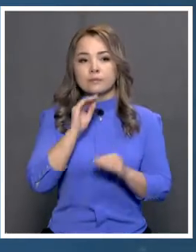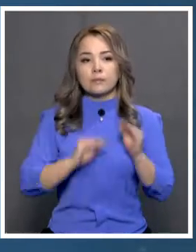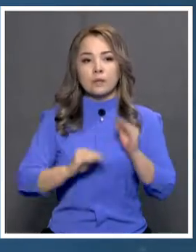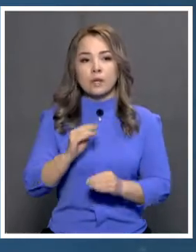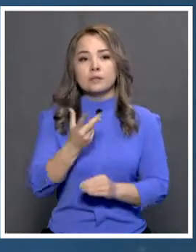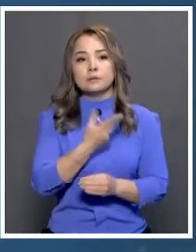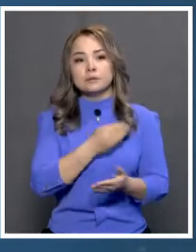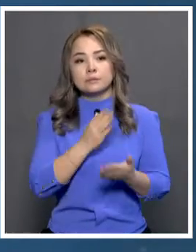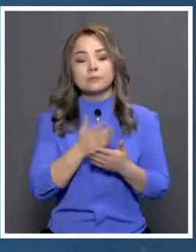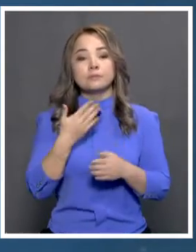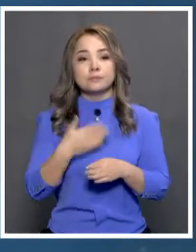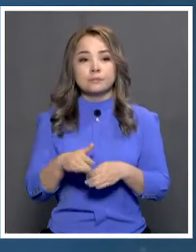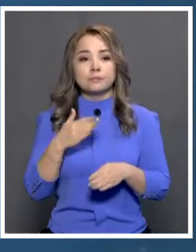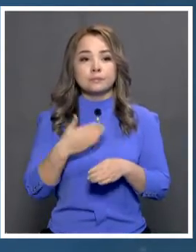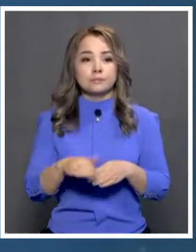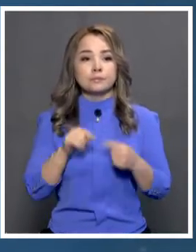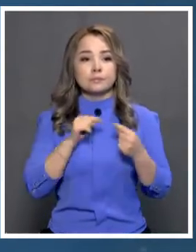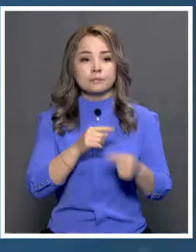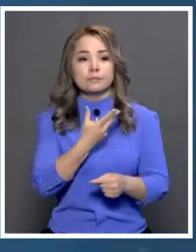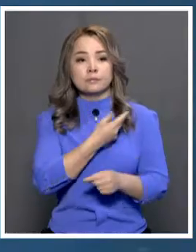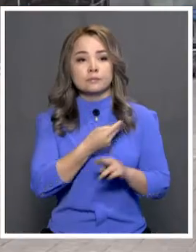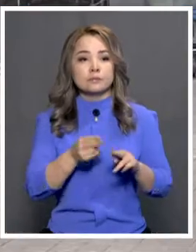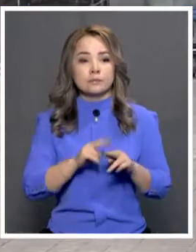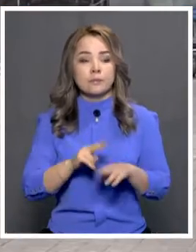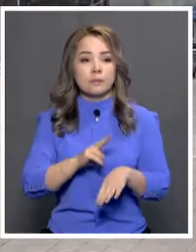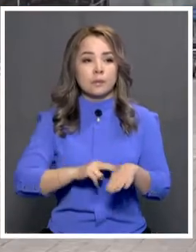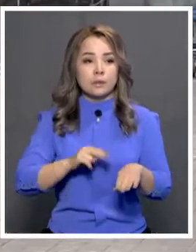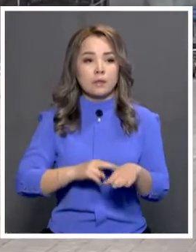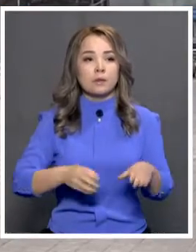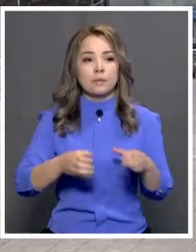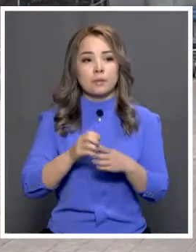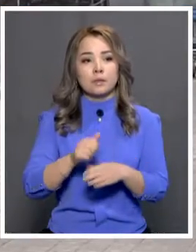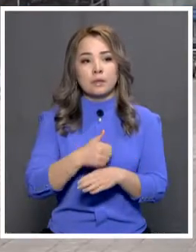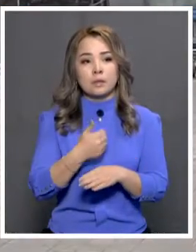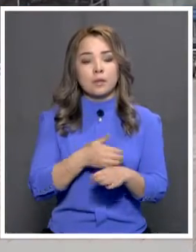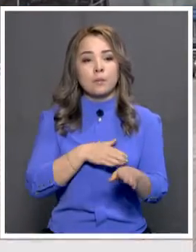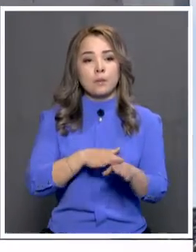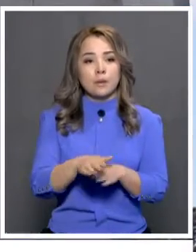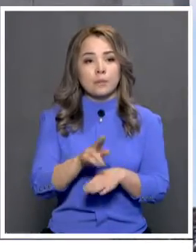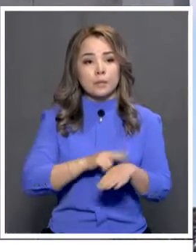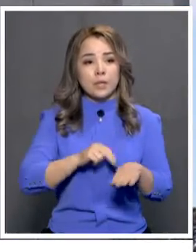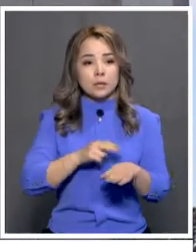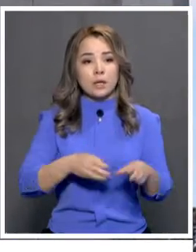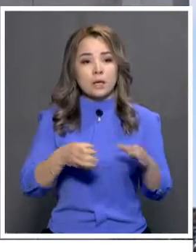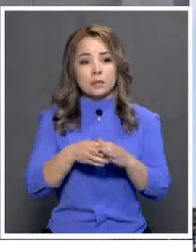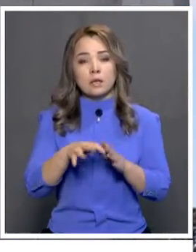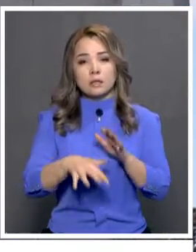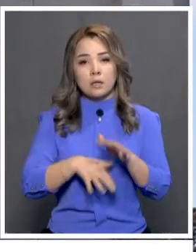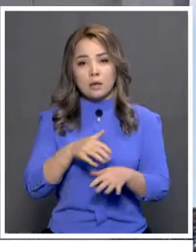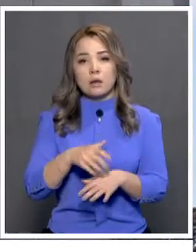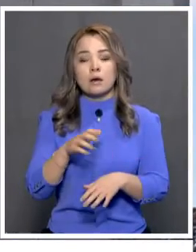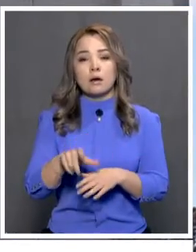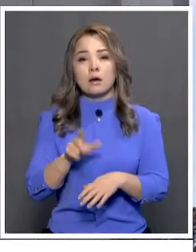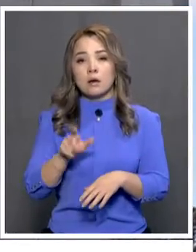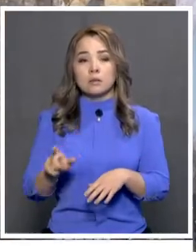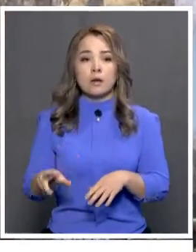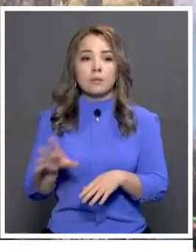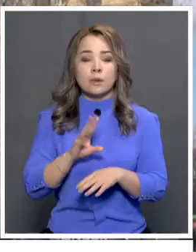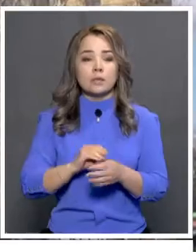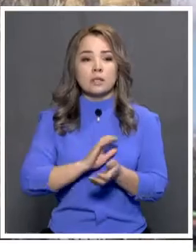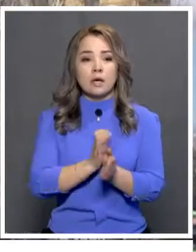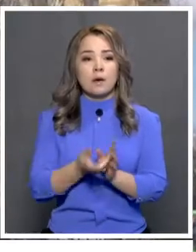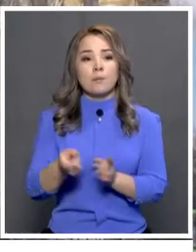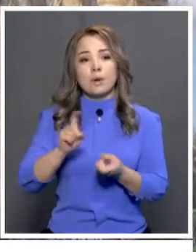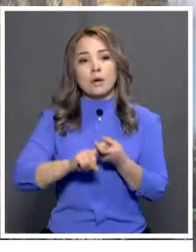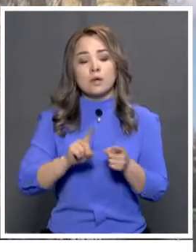салдырды. Біртіндеп, індетке қарсы екпені полиция басқармасының жеке құрамы түгелде алмақ. Семейде халықпен тығыз байланыстағы өзге де